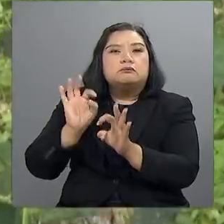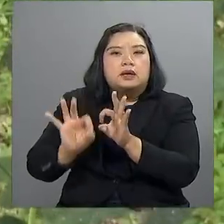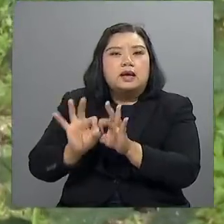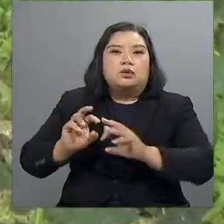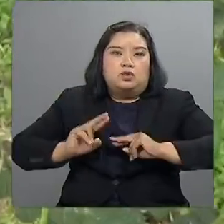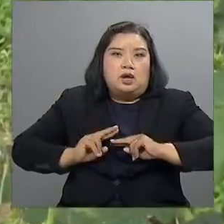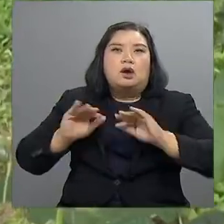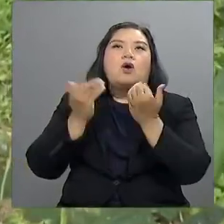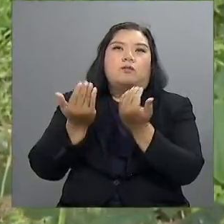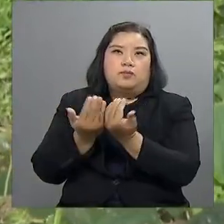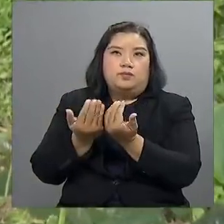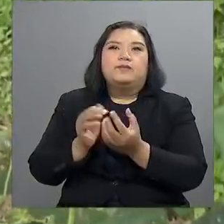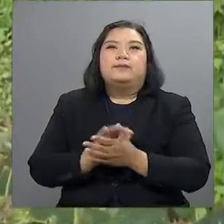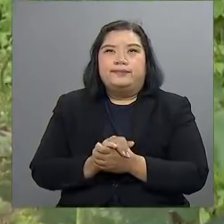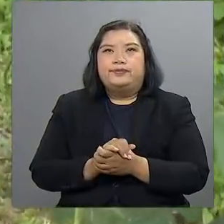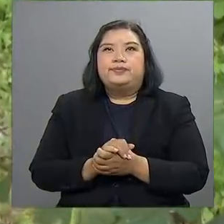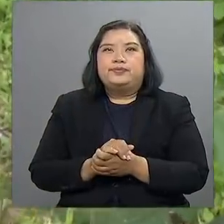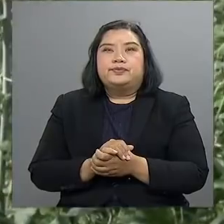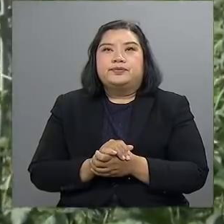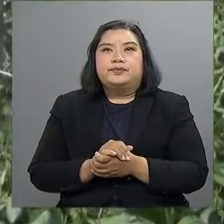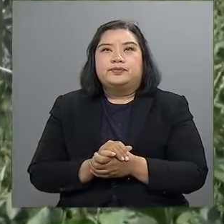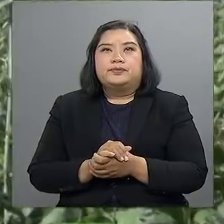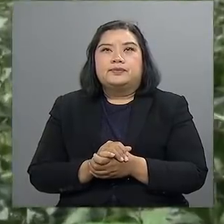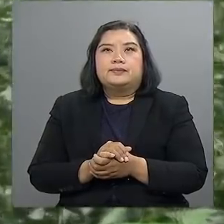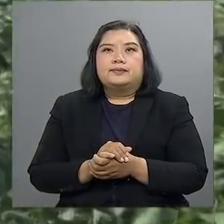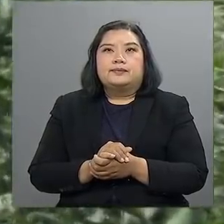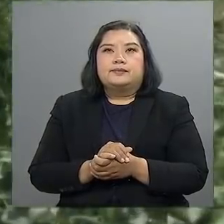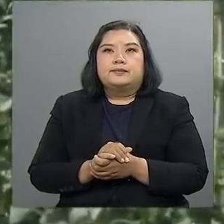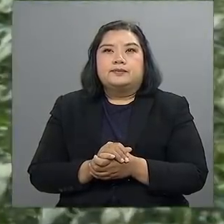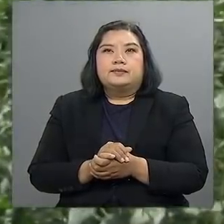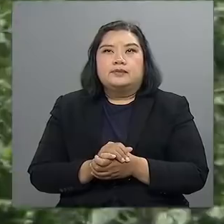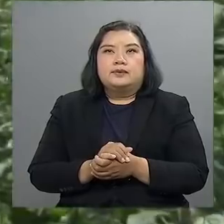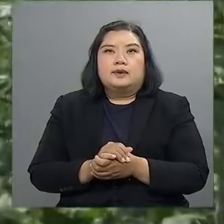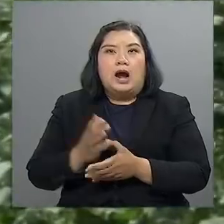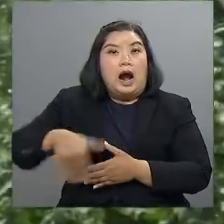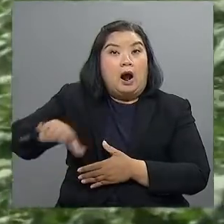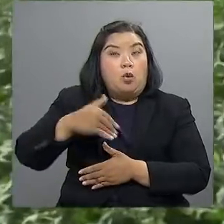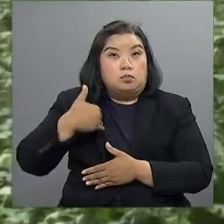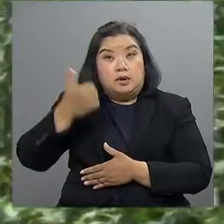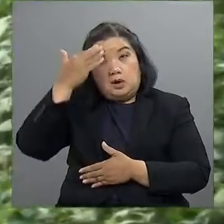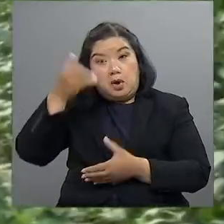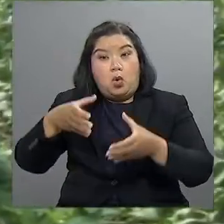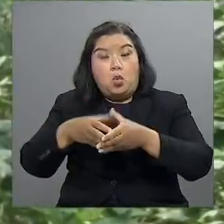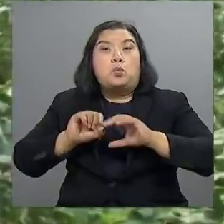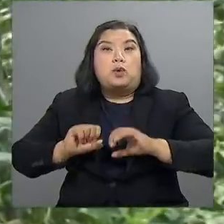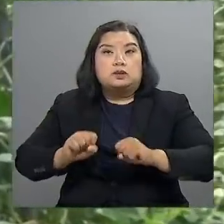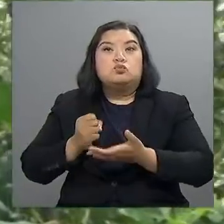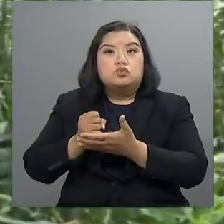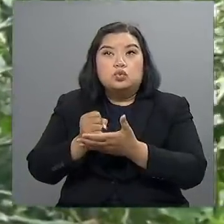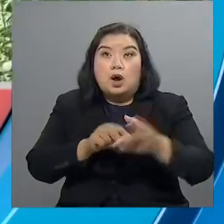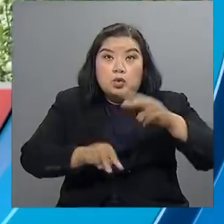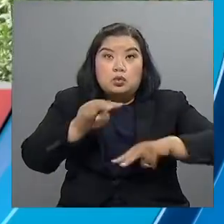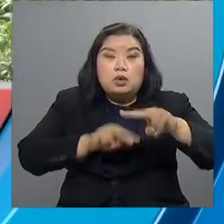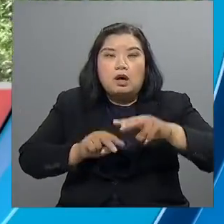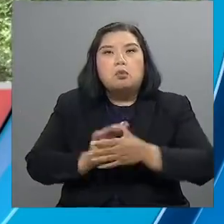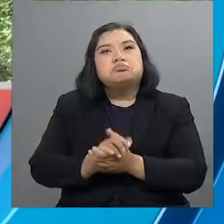างตัว ครับแล้วมากันครบหมู่บ้านเลยนะทั้งหมู่บ้านเลยอ่ะเป ็ นกลุ่มมาเลยอ่ะ มาช่วยกันดูแลสวน เดี๋ยวนี้เกษตรกรเนี่ย